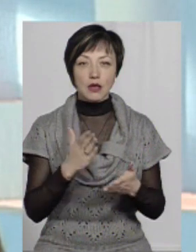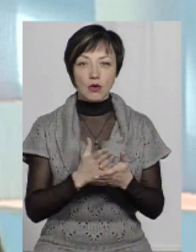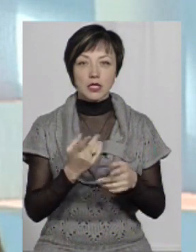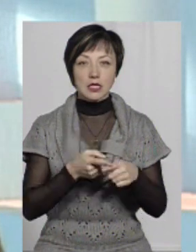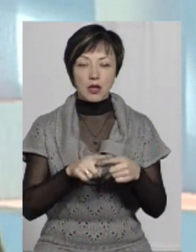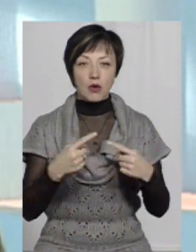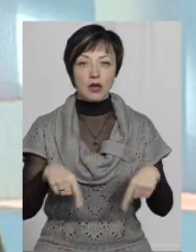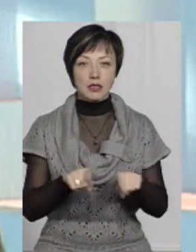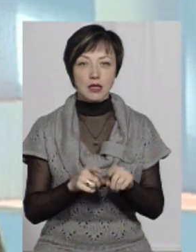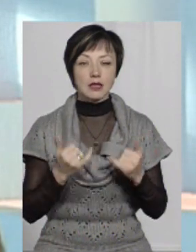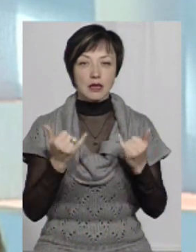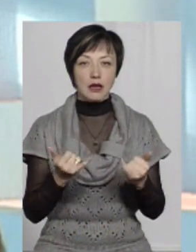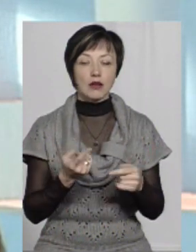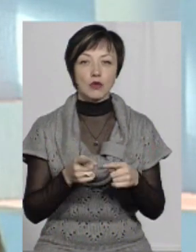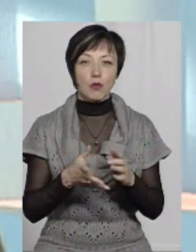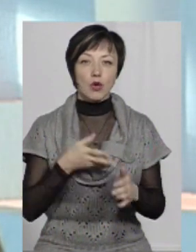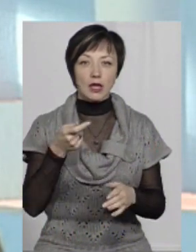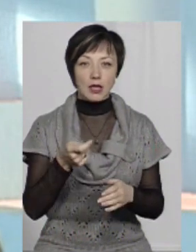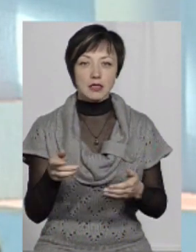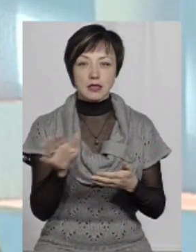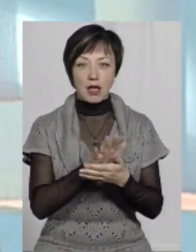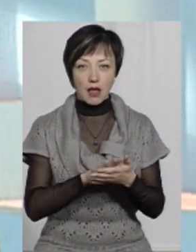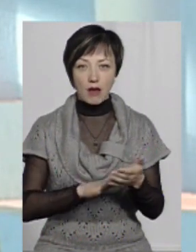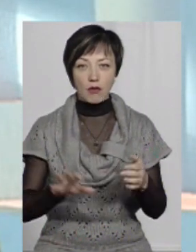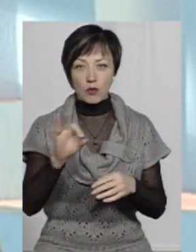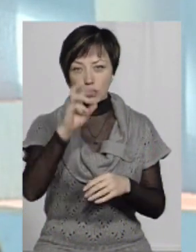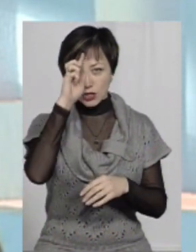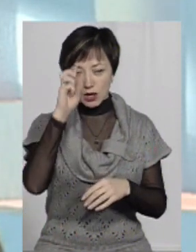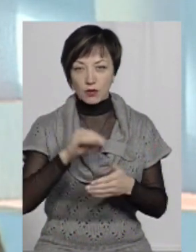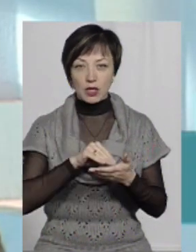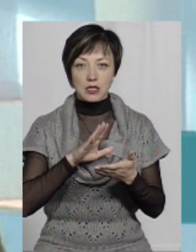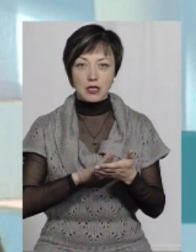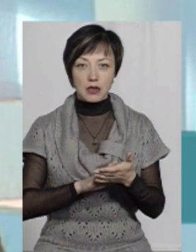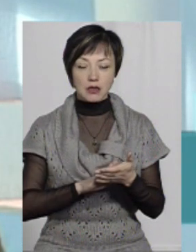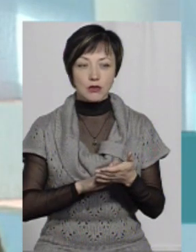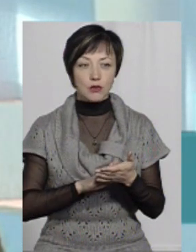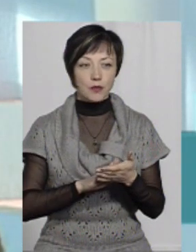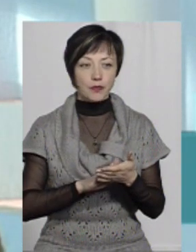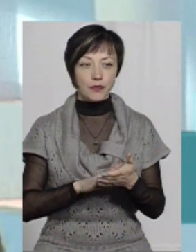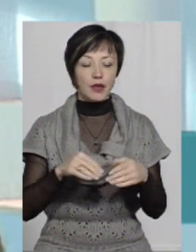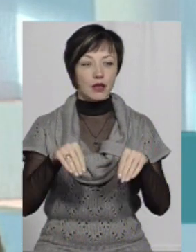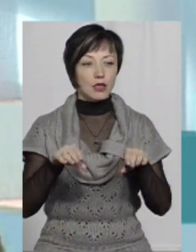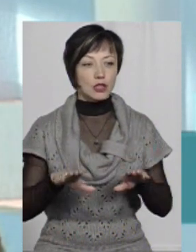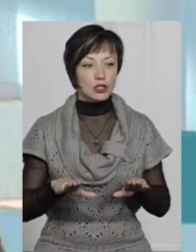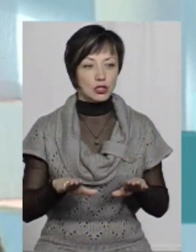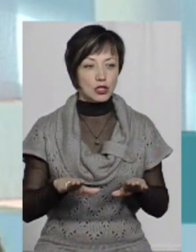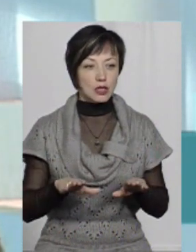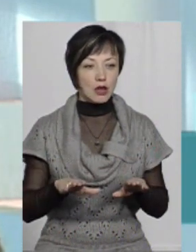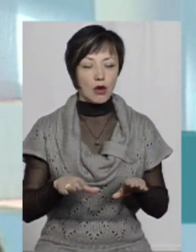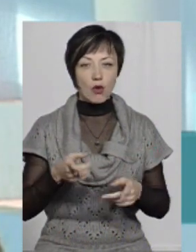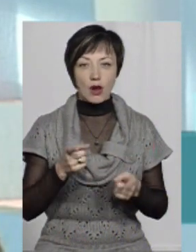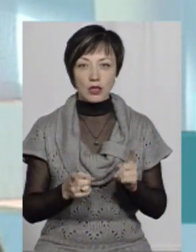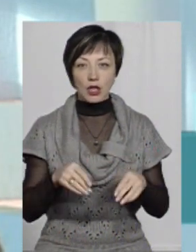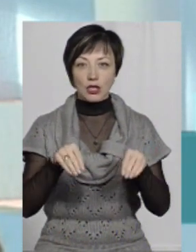цієї організації. Для цього подається заява про державну реєстрацію юридичної особи, рішення,